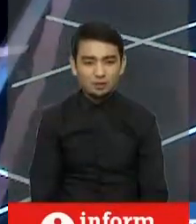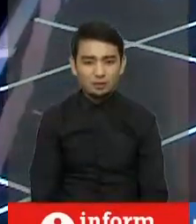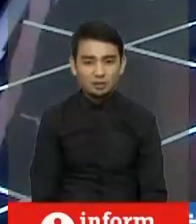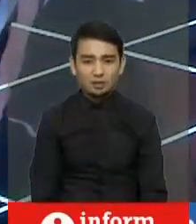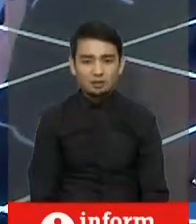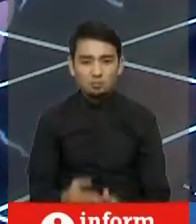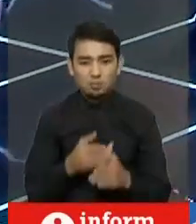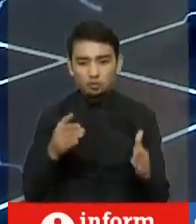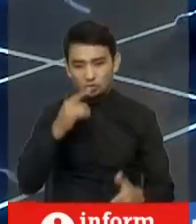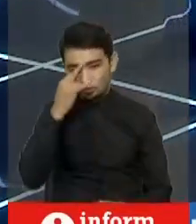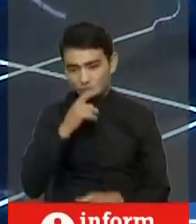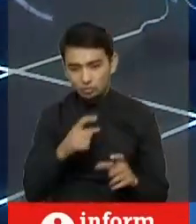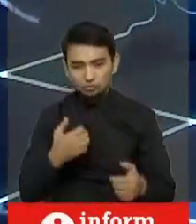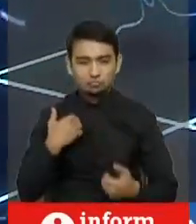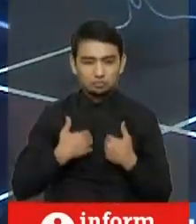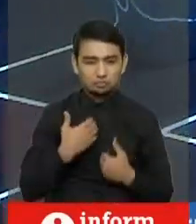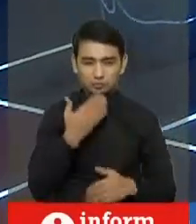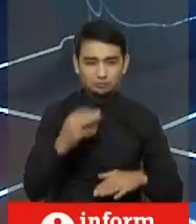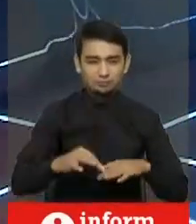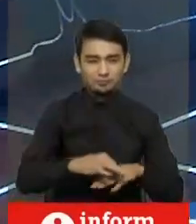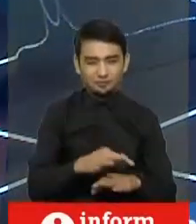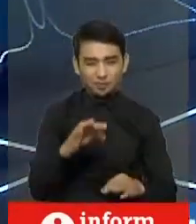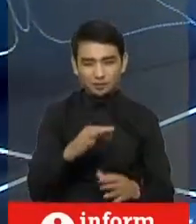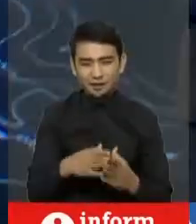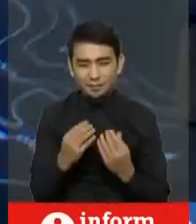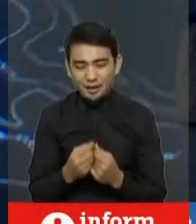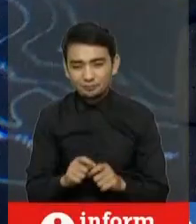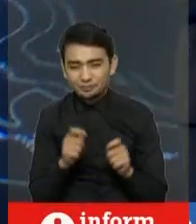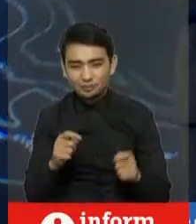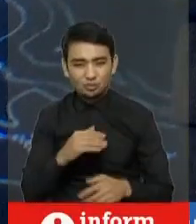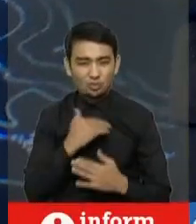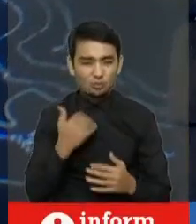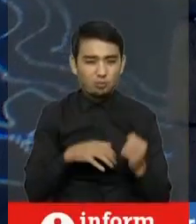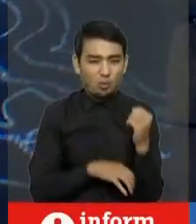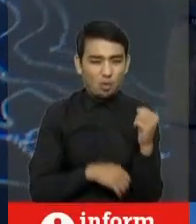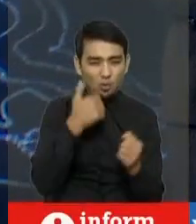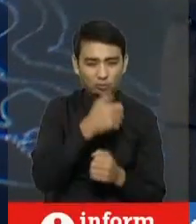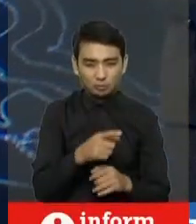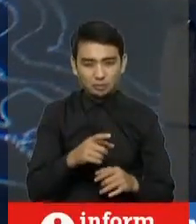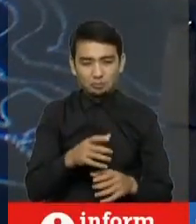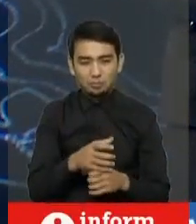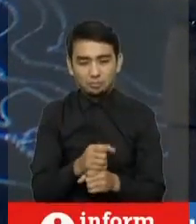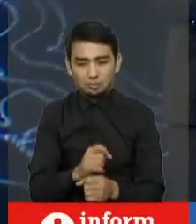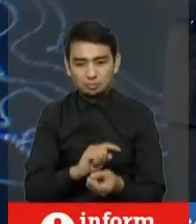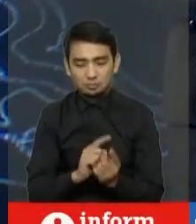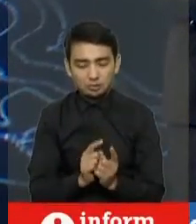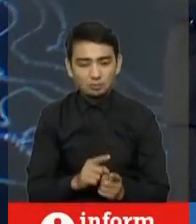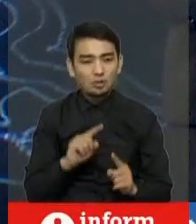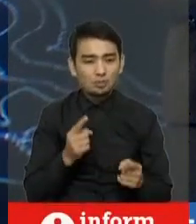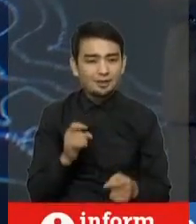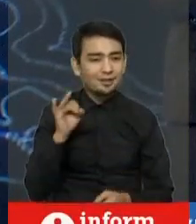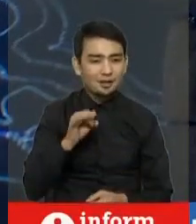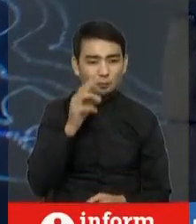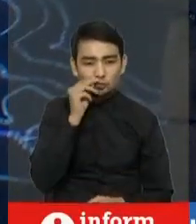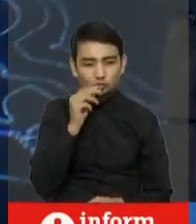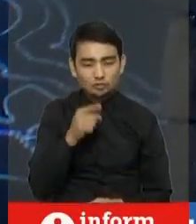Все больше казахстанцев не спешат вступать в брак и создавать семьи. В последние годы эта тенденция набирает обороты. Интересно, что